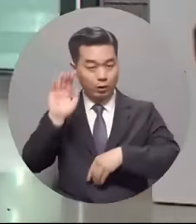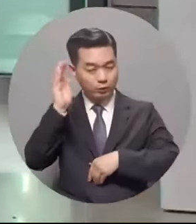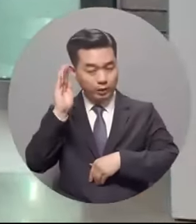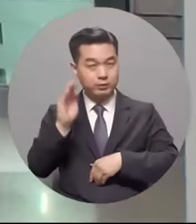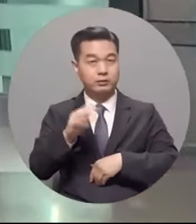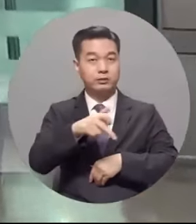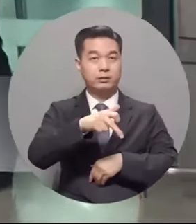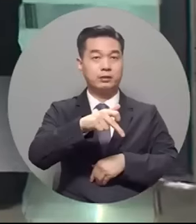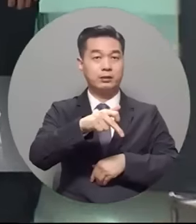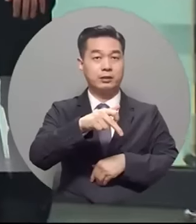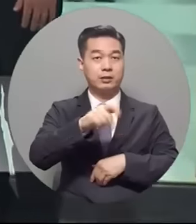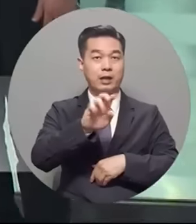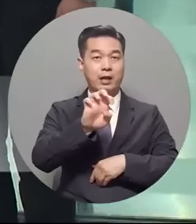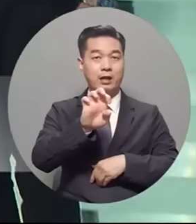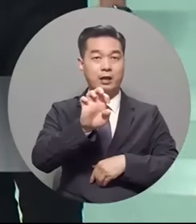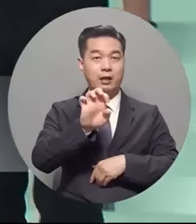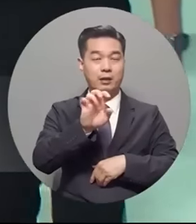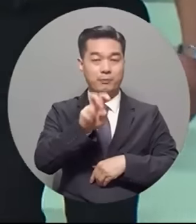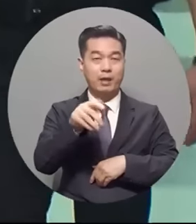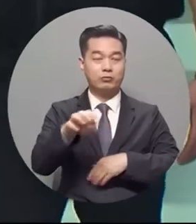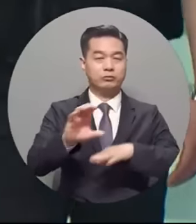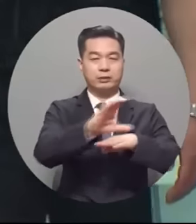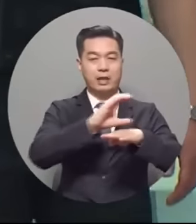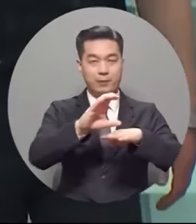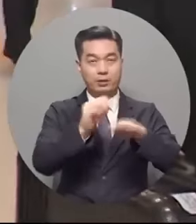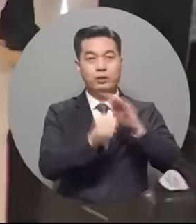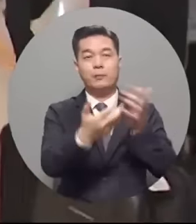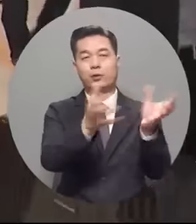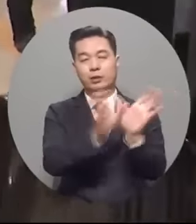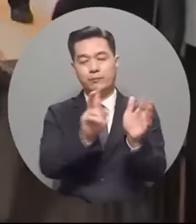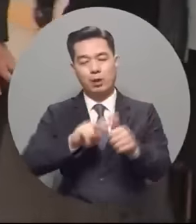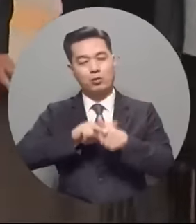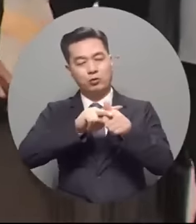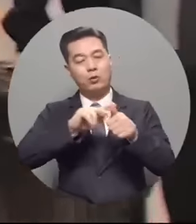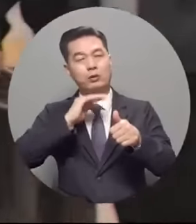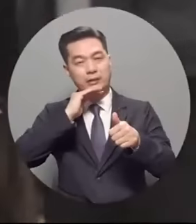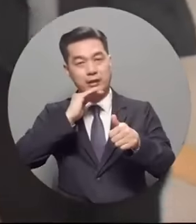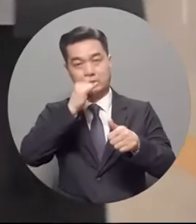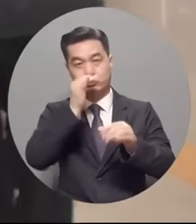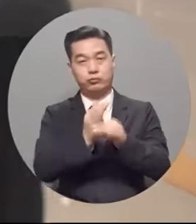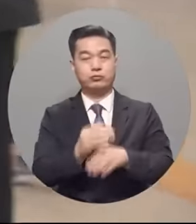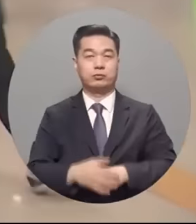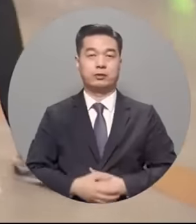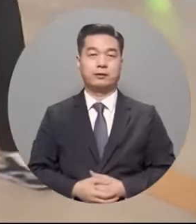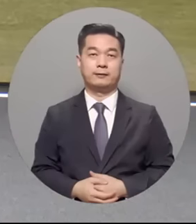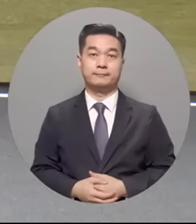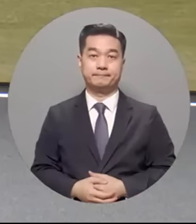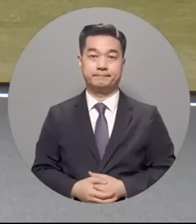카메룬 대표팀 감독 후보군에 오른 것으로 알려졌습니다. MBC 뉴스 박두린입니다.